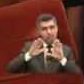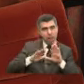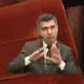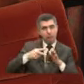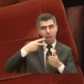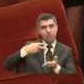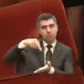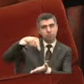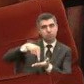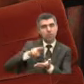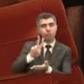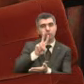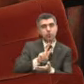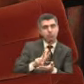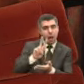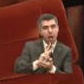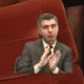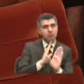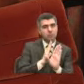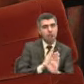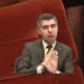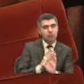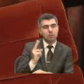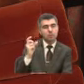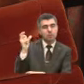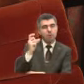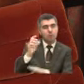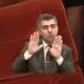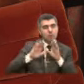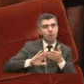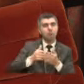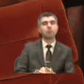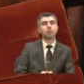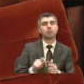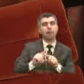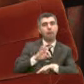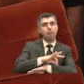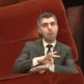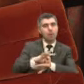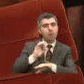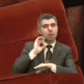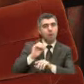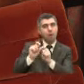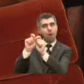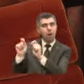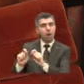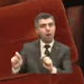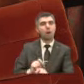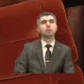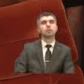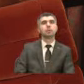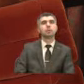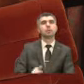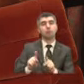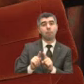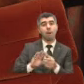ومؤجل وموظف وحارس وواعظ رسمي وعاجز. لها إدارة عمل وفق أحدث أساليب التدبير. مجالات الإسهام: